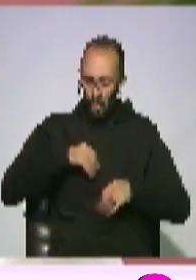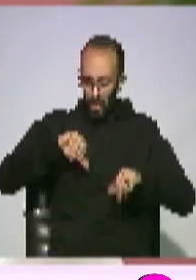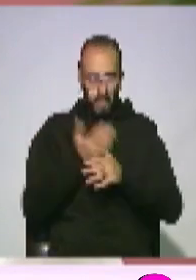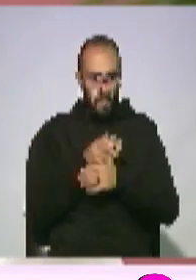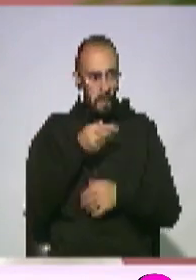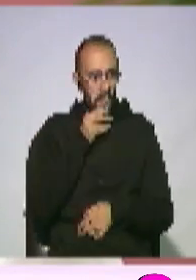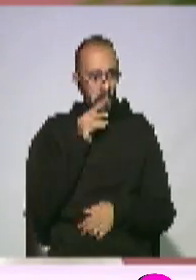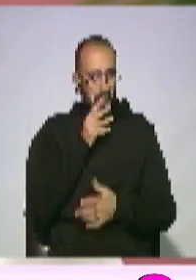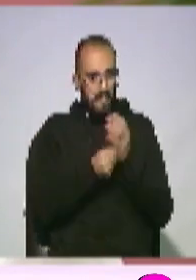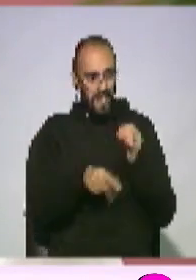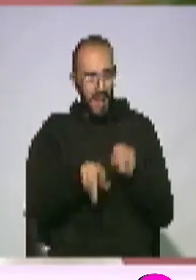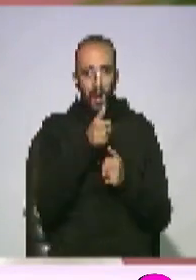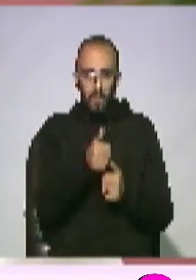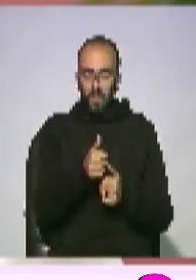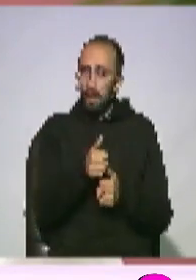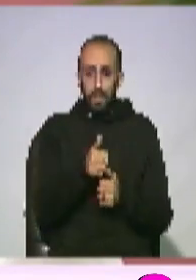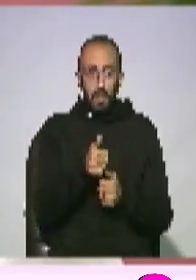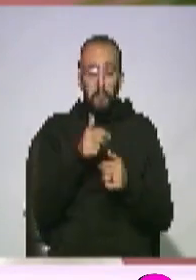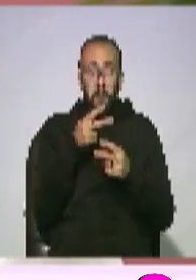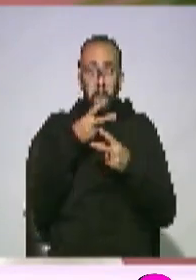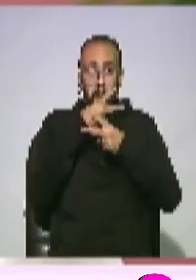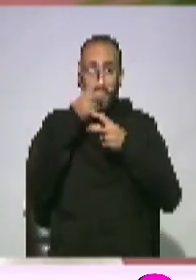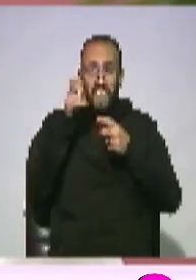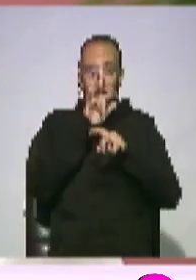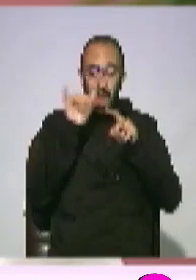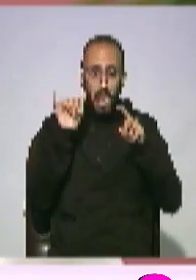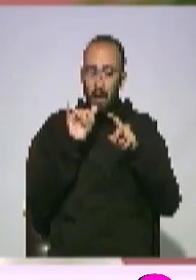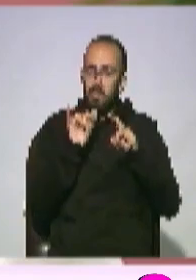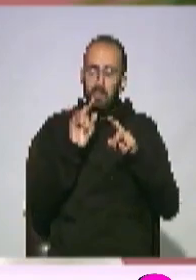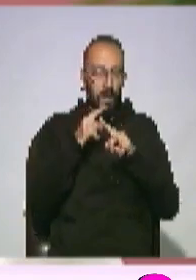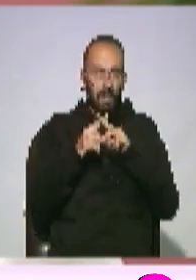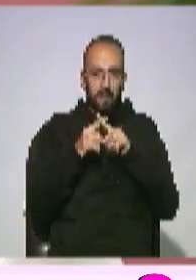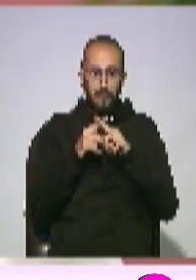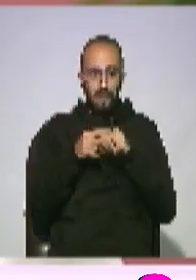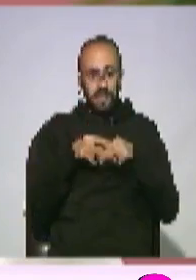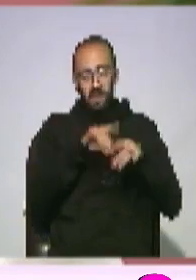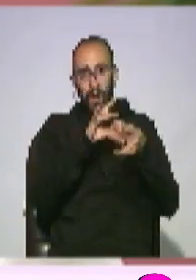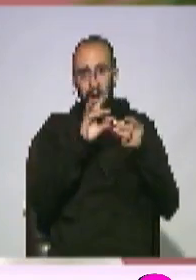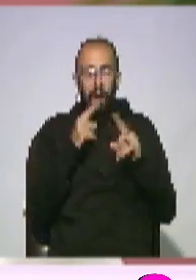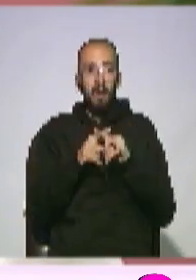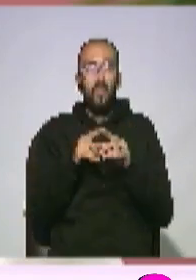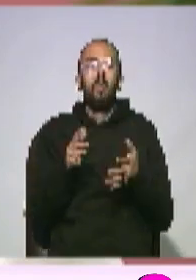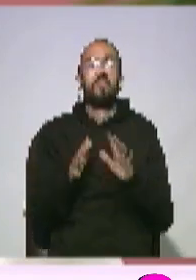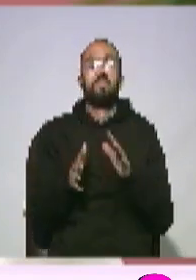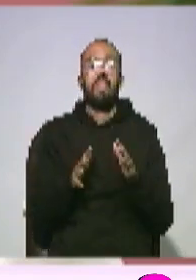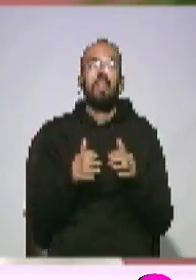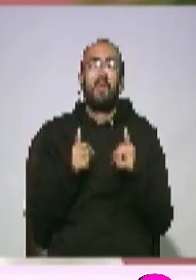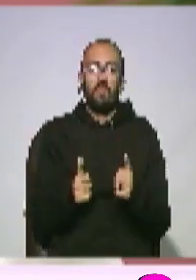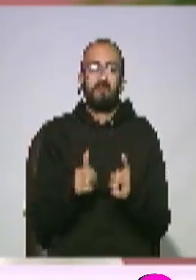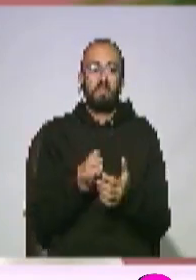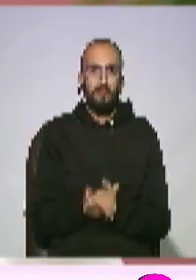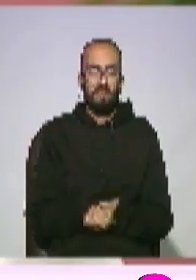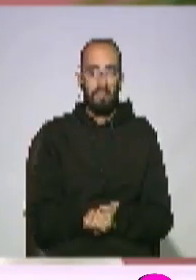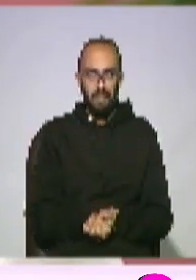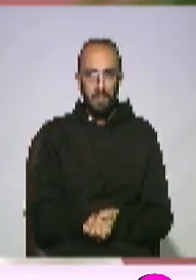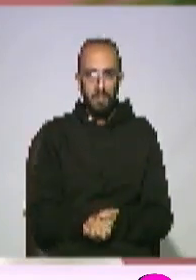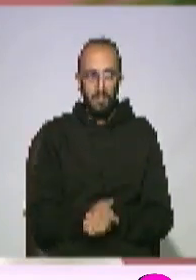جينا على نفسنا. لا التضحيه بنسبه 200% صح ولا الاهمال صح، الامور الوسط، التوازن،